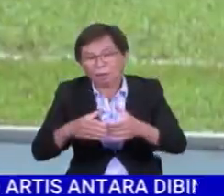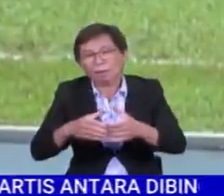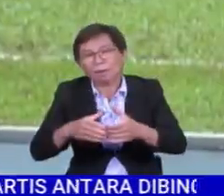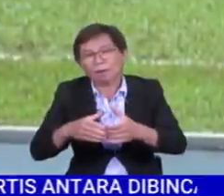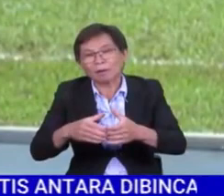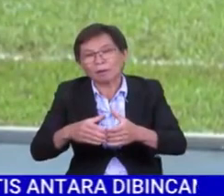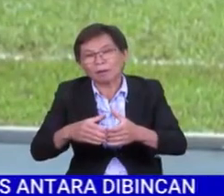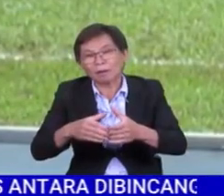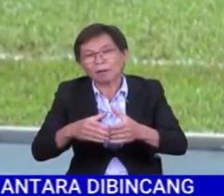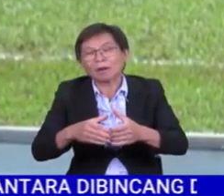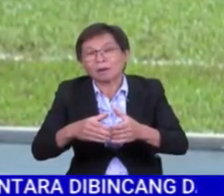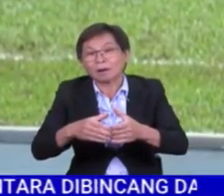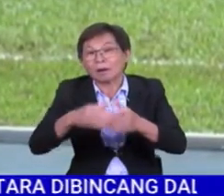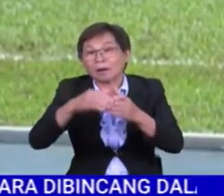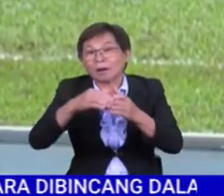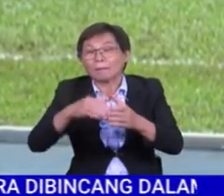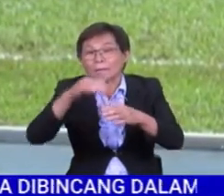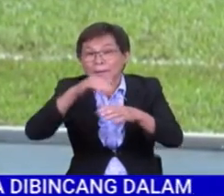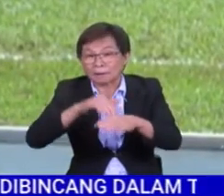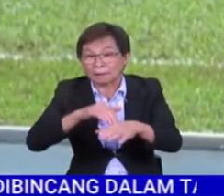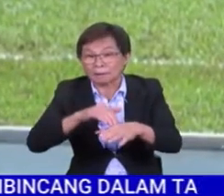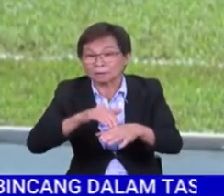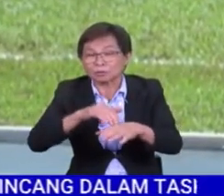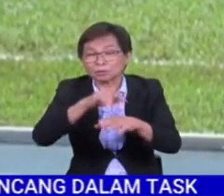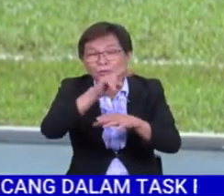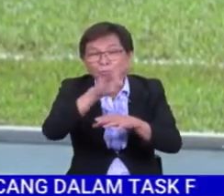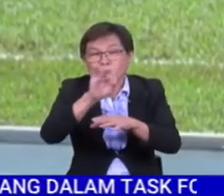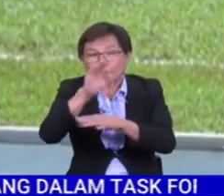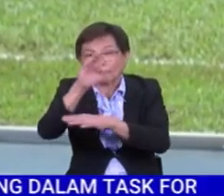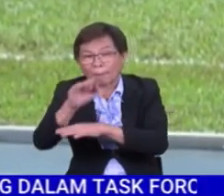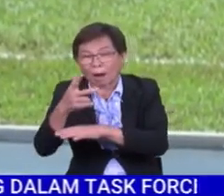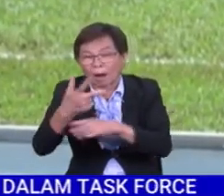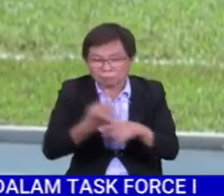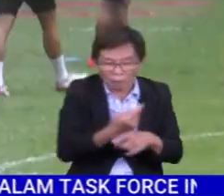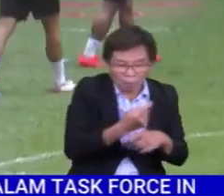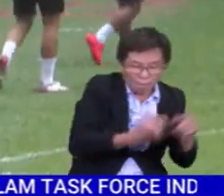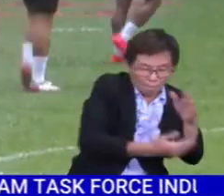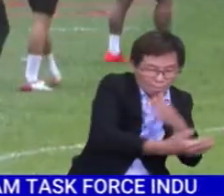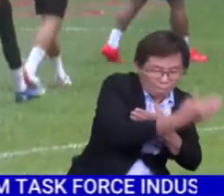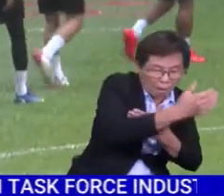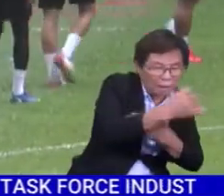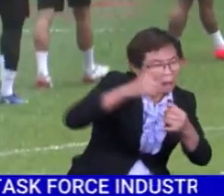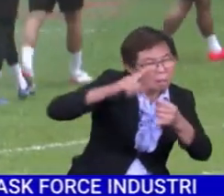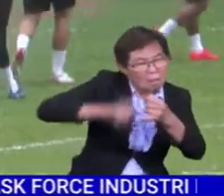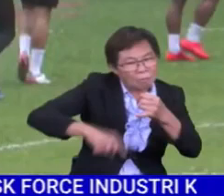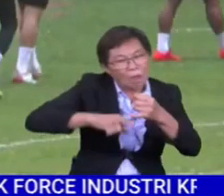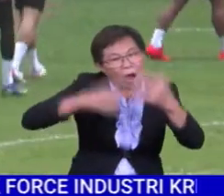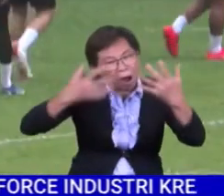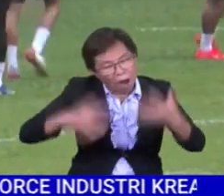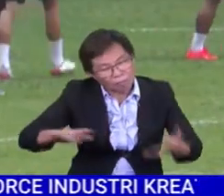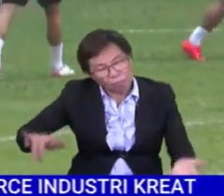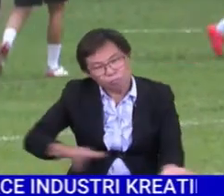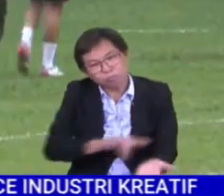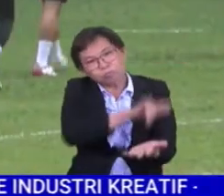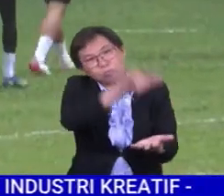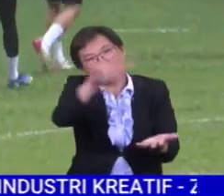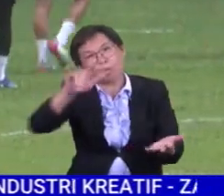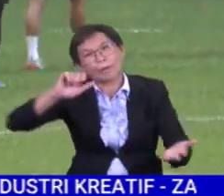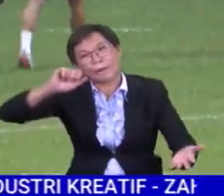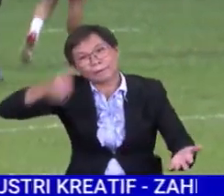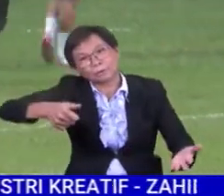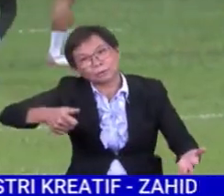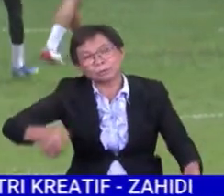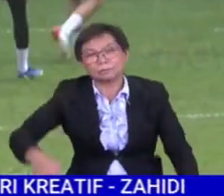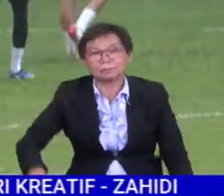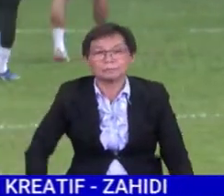Albirex Niigata FC pada 28 Mac ini. Sesi latihan pagi tadi merupakan yang terakhir sebelum mereka berlepas esok.